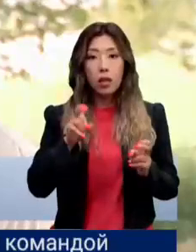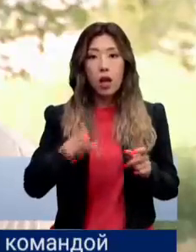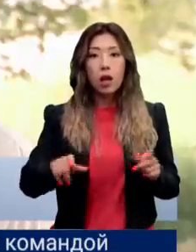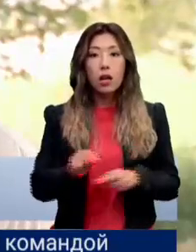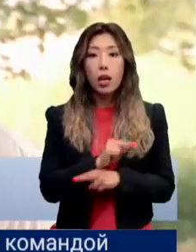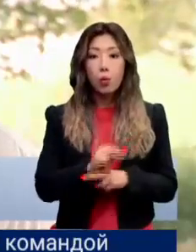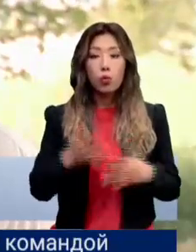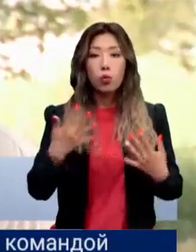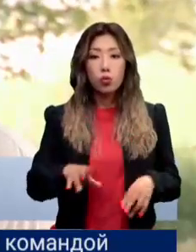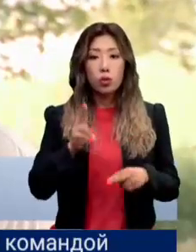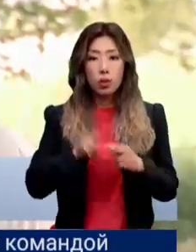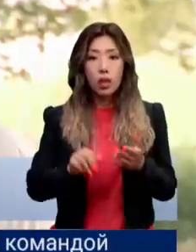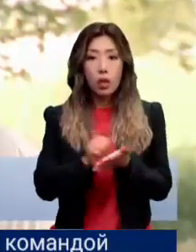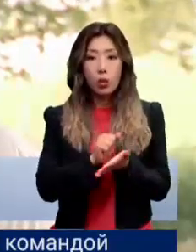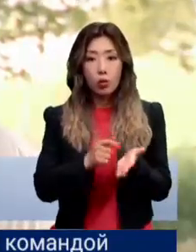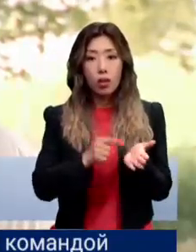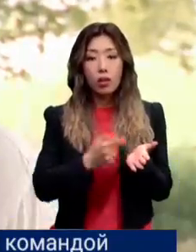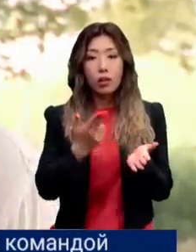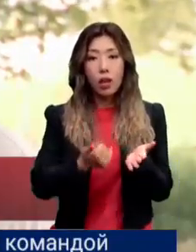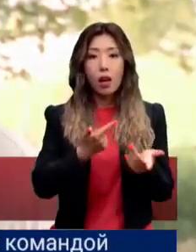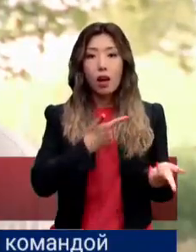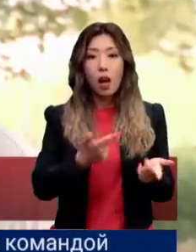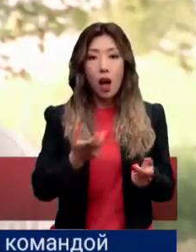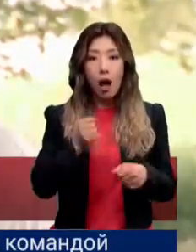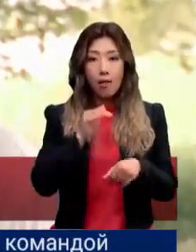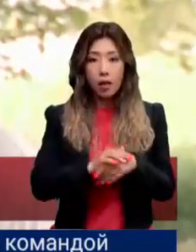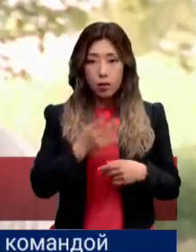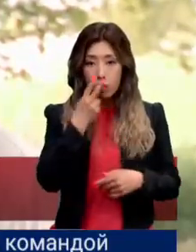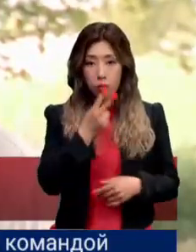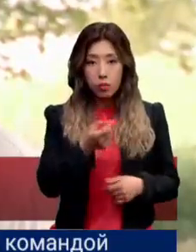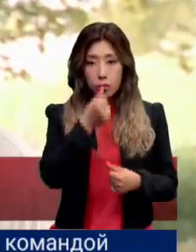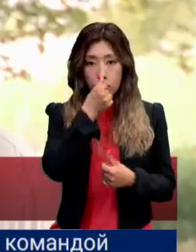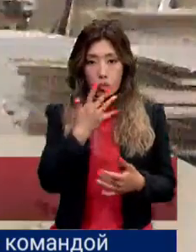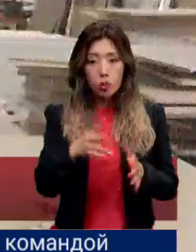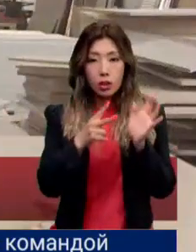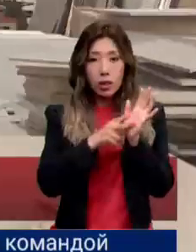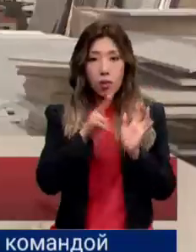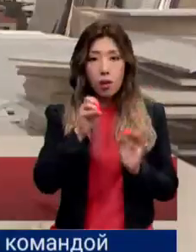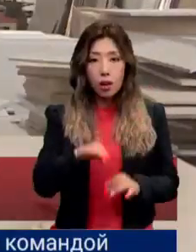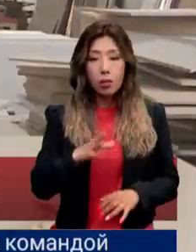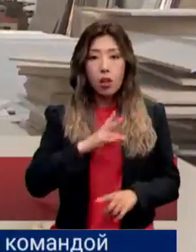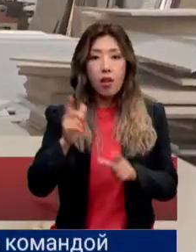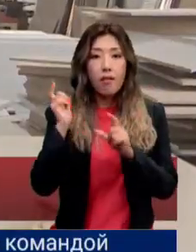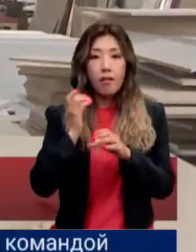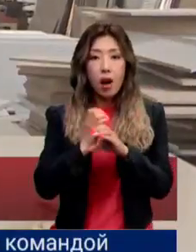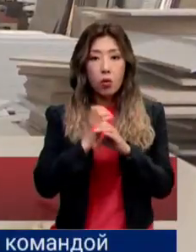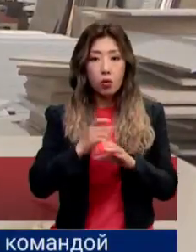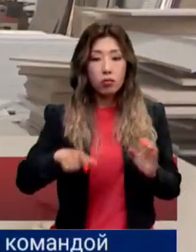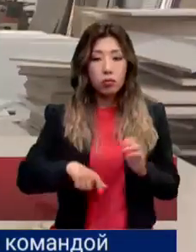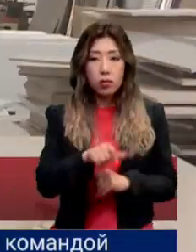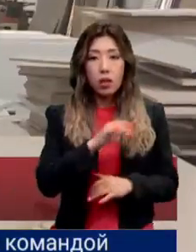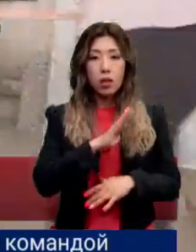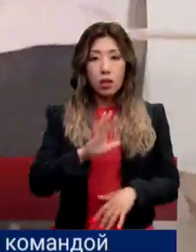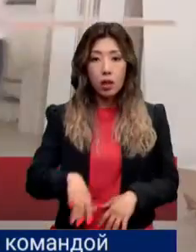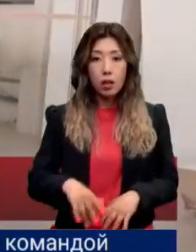сделали. По документам сделали, но вы посмотрите как. Здесь ни одного вагона за 7 лет не проехало. Железнодорожный тупик – это не самая большая